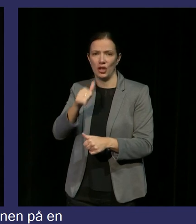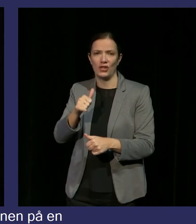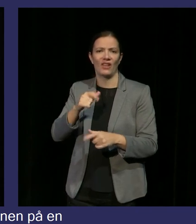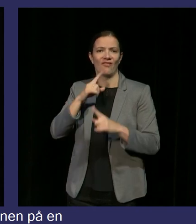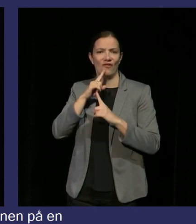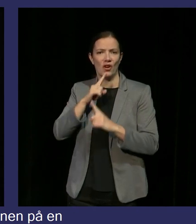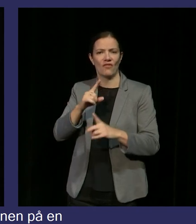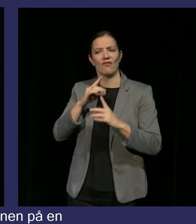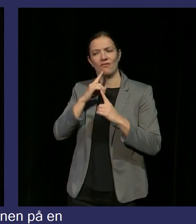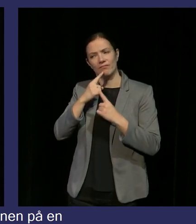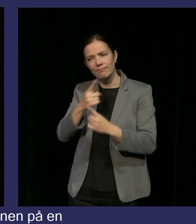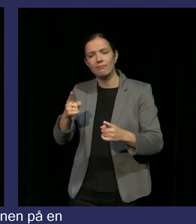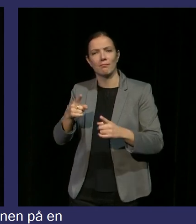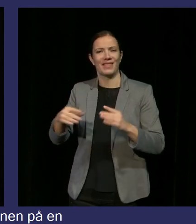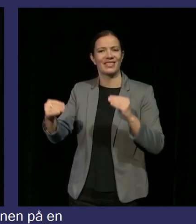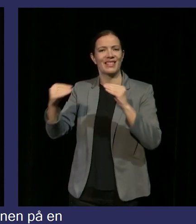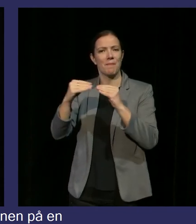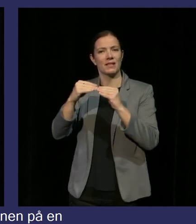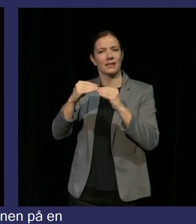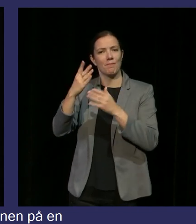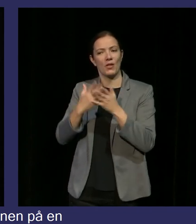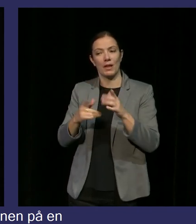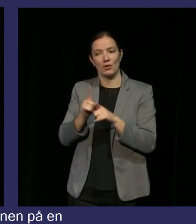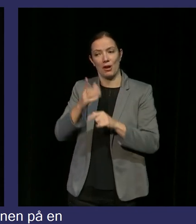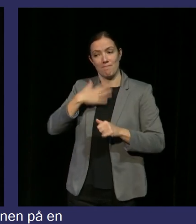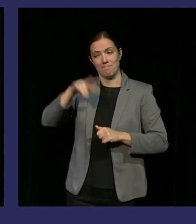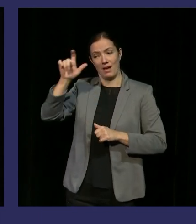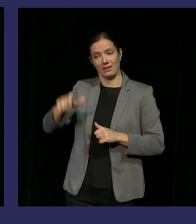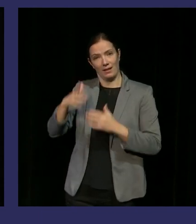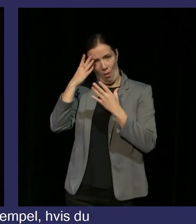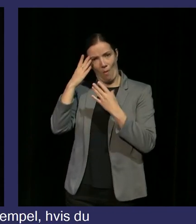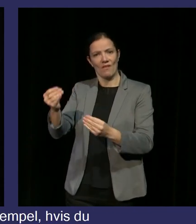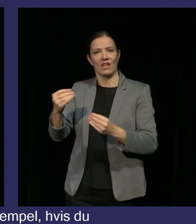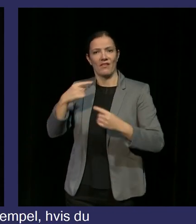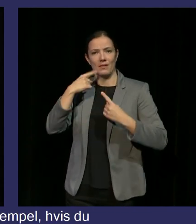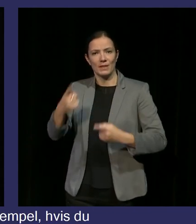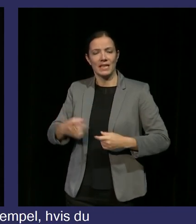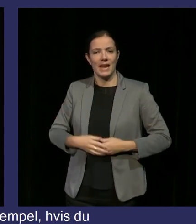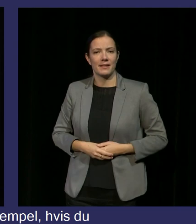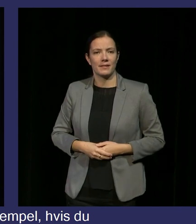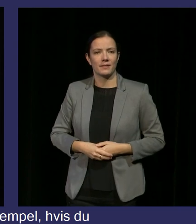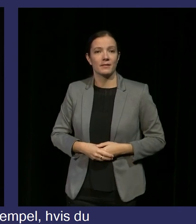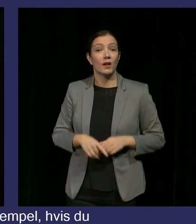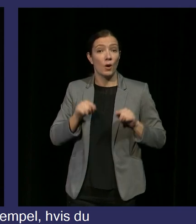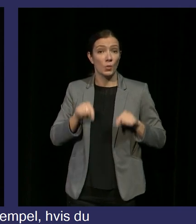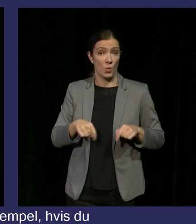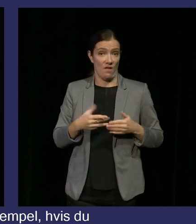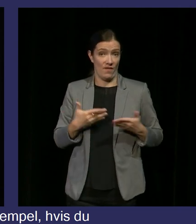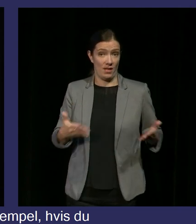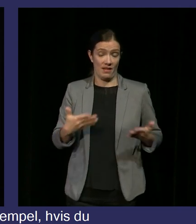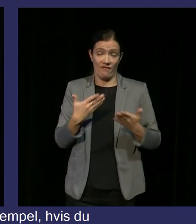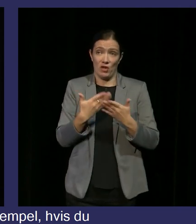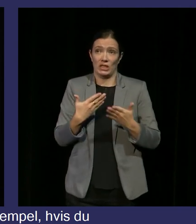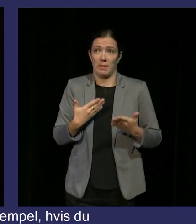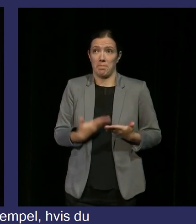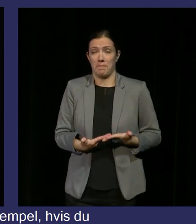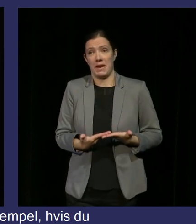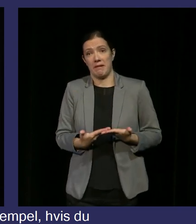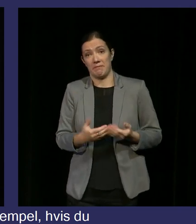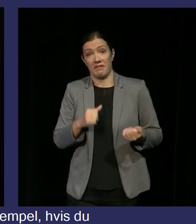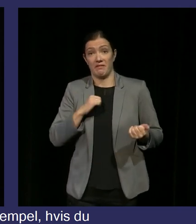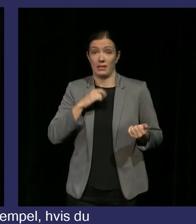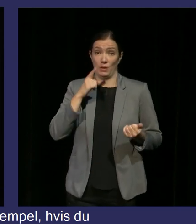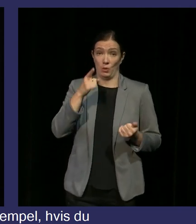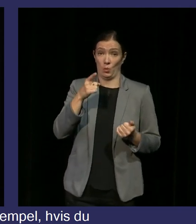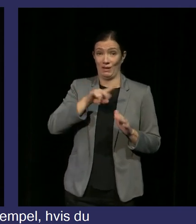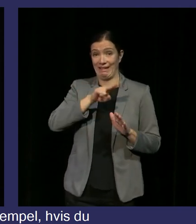på en tilpasset måte, slik at pasientene forstår det. Og nå det jo veldig vanlig at for eksempel hvis du har vært